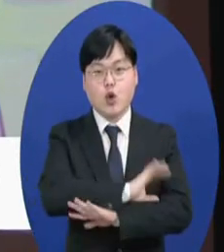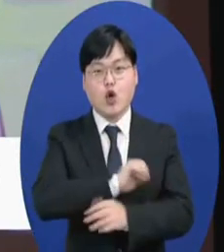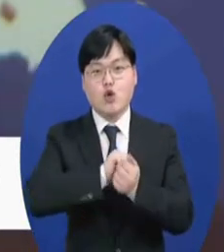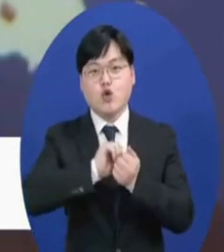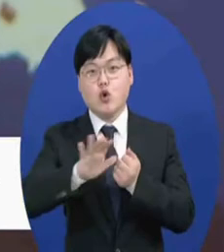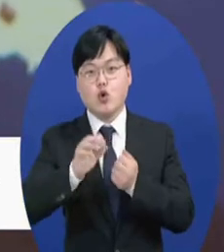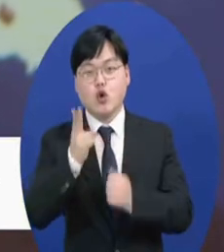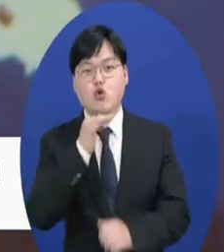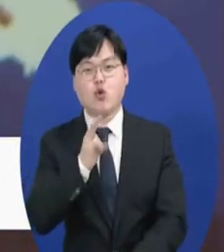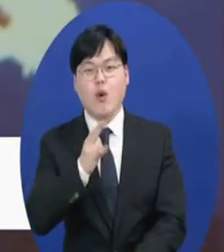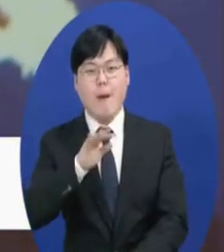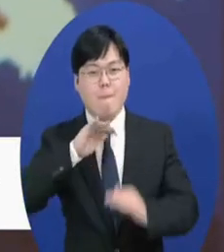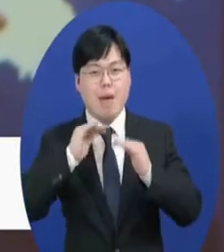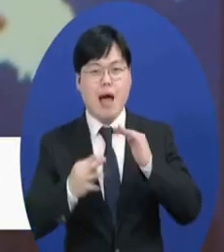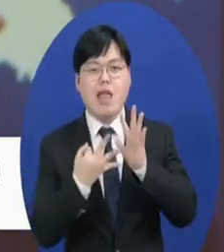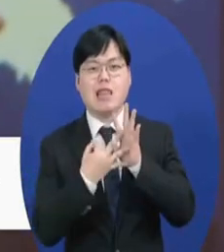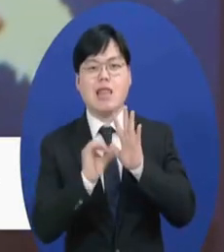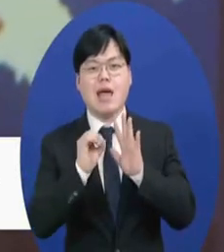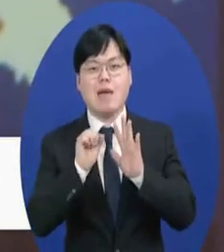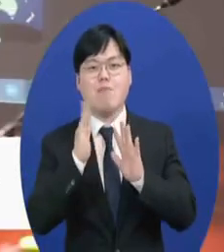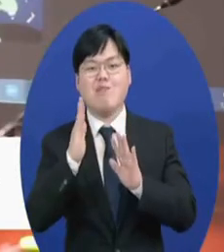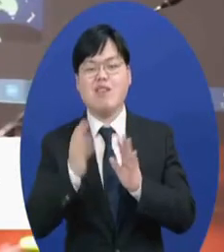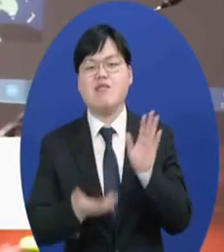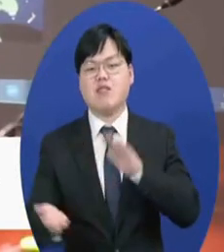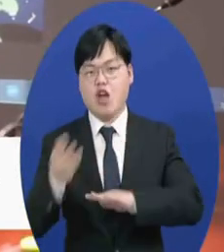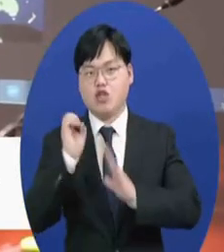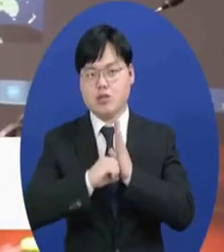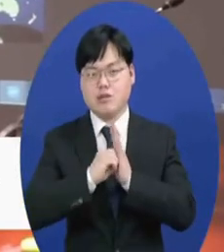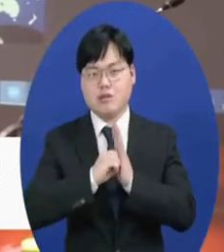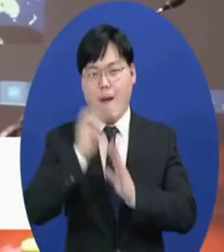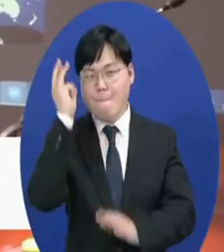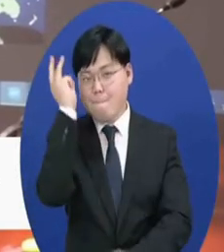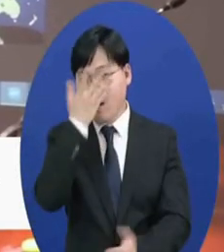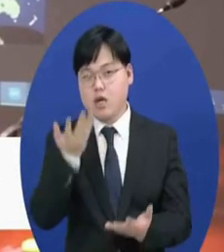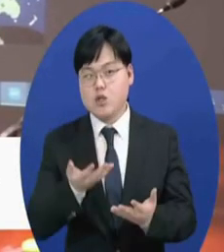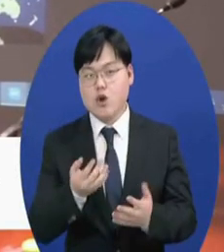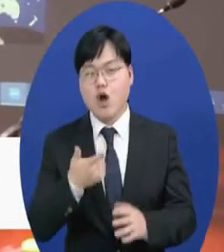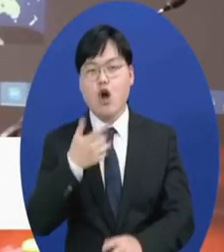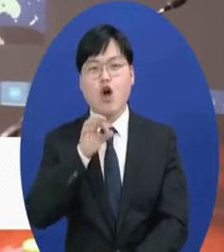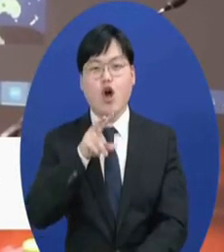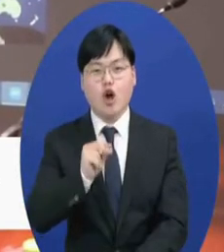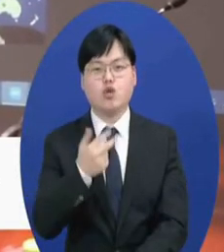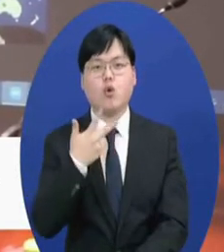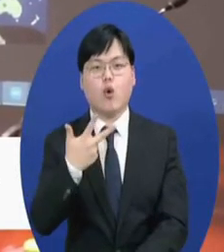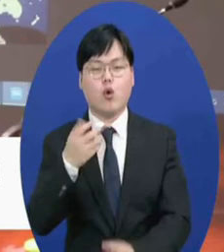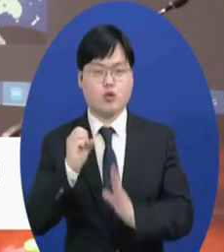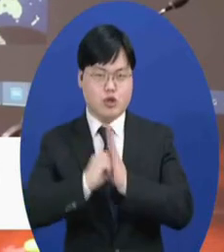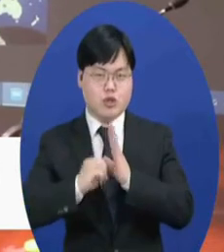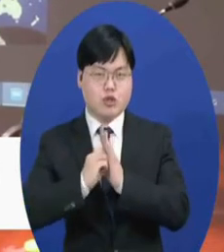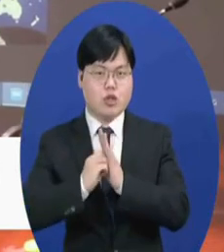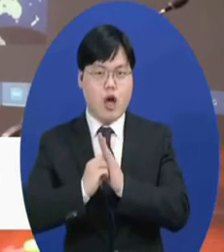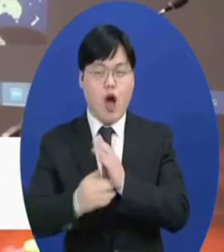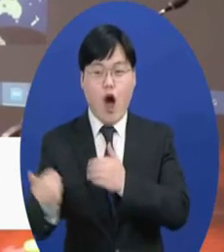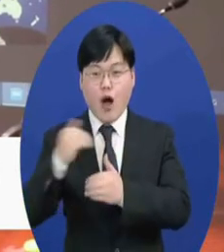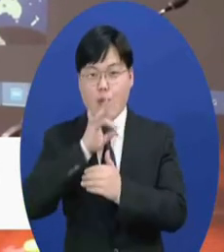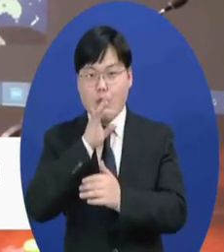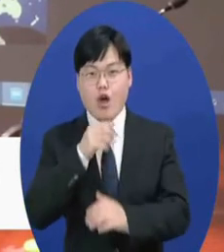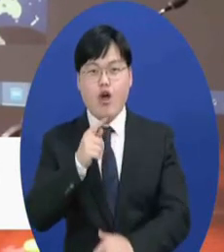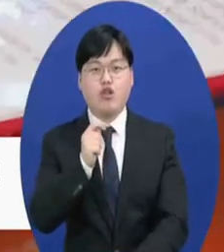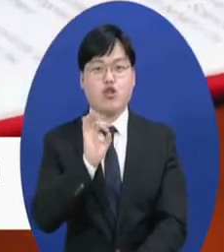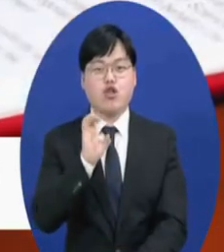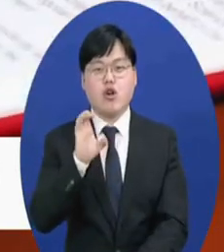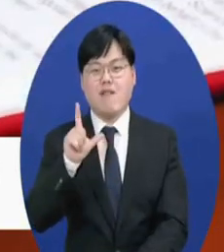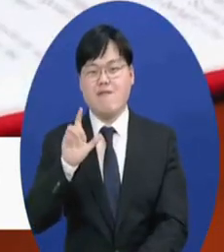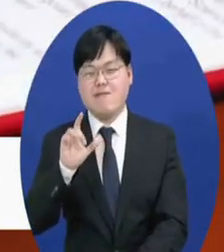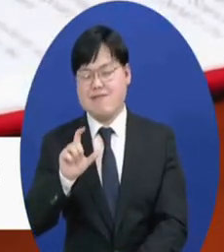сургуулийн төгсөгчийн дүн хамгийн багадаа 80-аас дээш байна. За харин магистрүүдийн хувьд голч дүн нь 3 байх ёстой. Элсэгч TOEFL-ийн